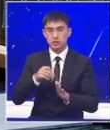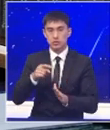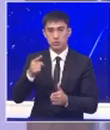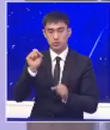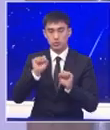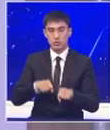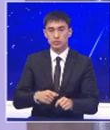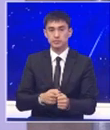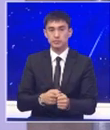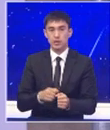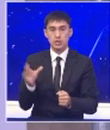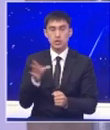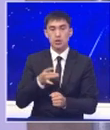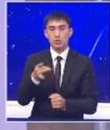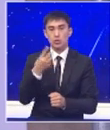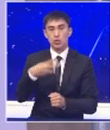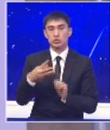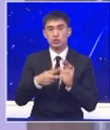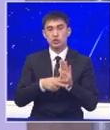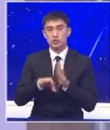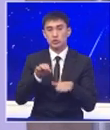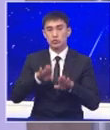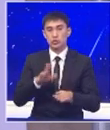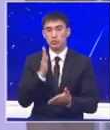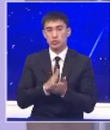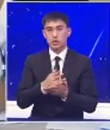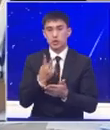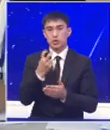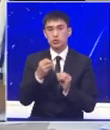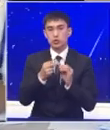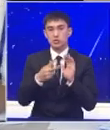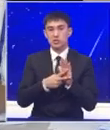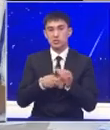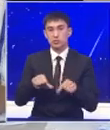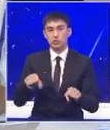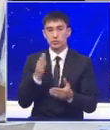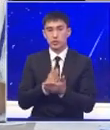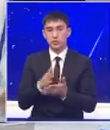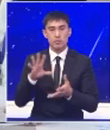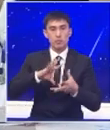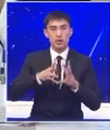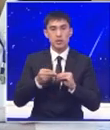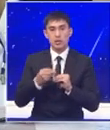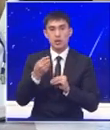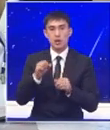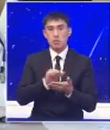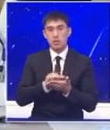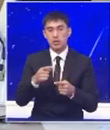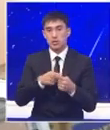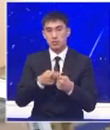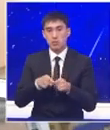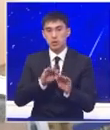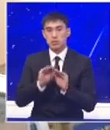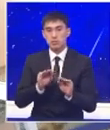бағалауға болады. Жалпы ауданда 37 сайлау учаскісі бар. Құрам 218 мүшеден тұрады. Барлық сайлау нысандары материалдық техникалық